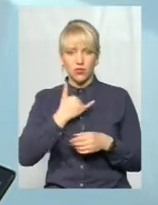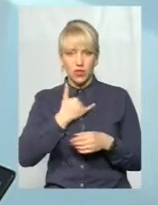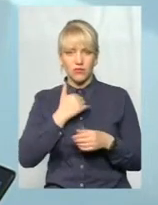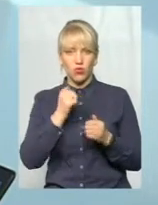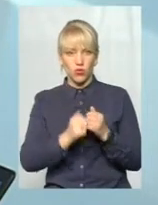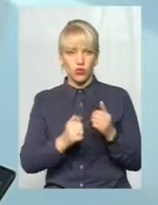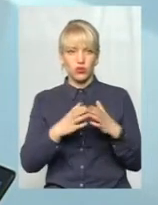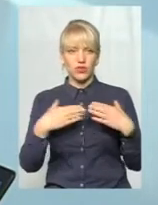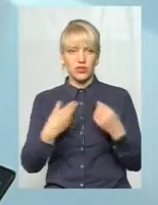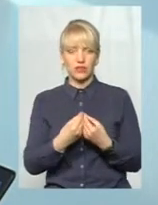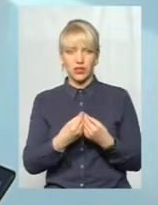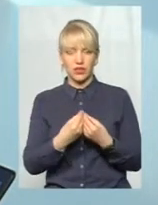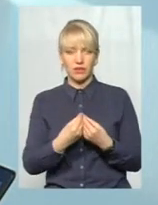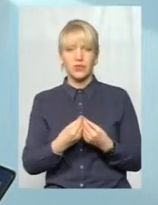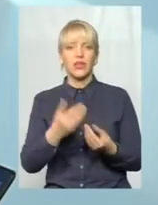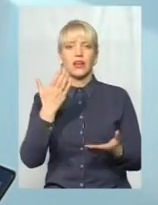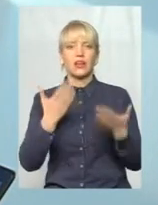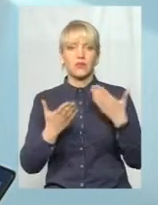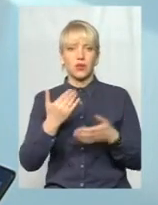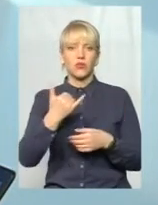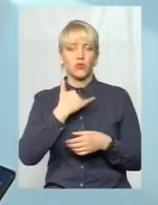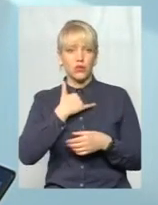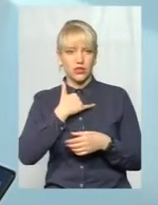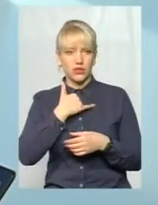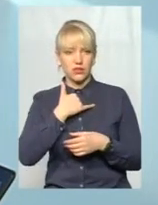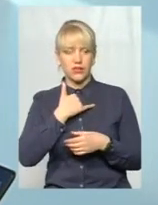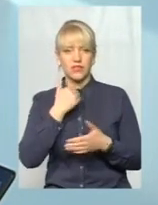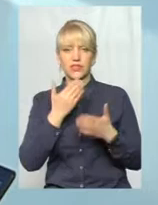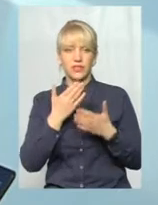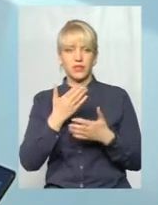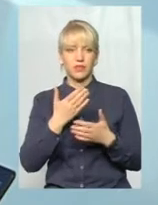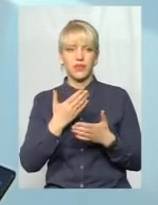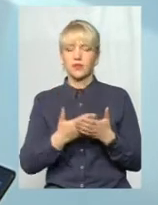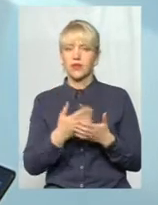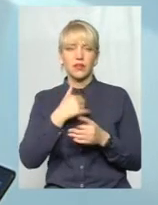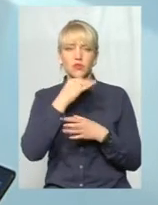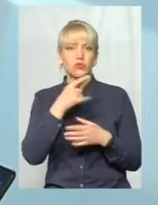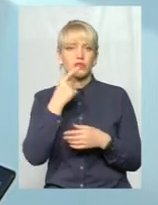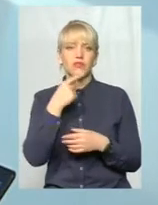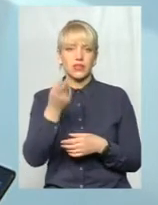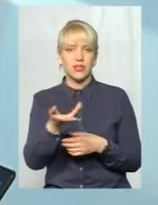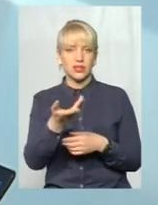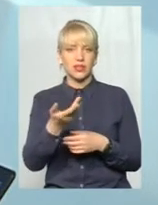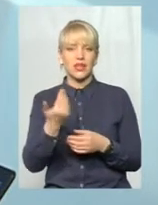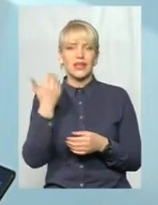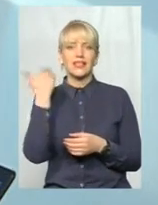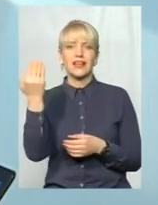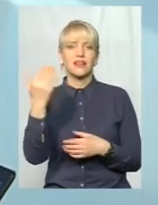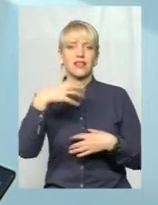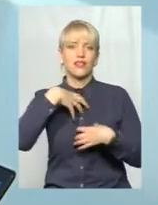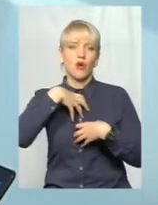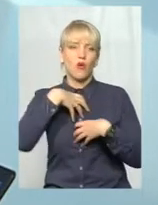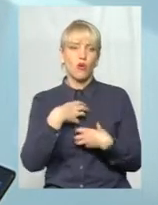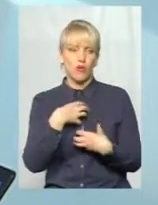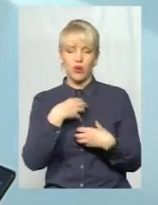будемо до кінця вірити. Навіть якщо ми всі вони, я не можу сказати, що ми всі. Це їхнє горе, мені його